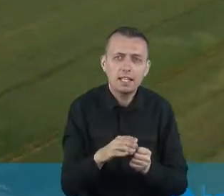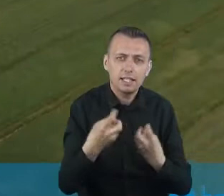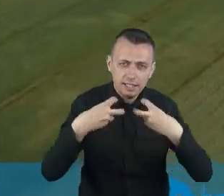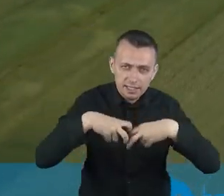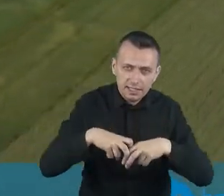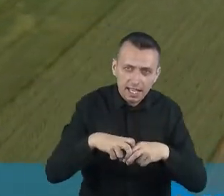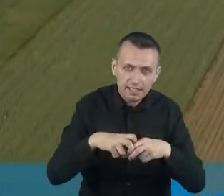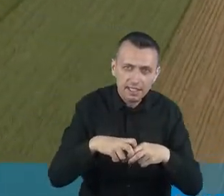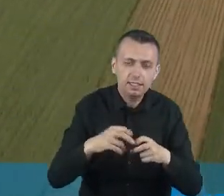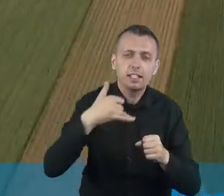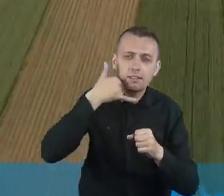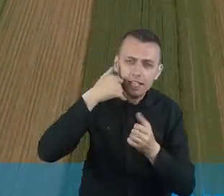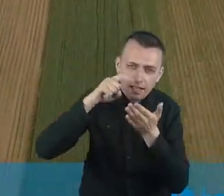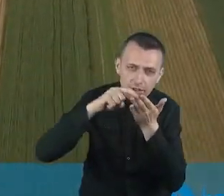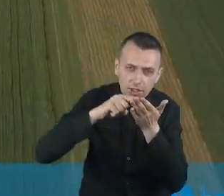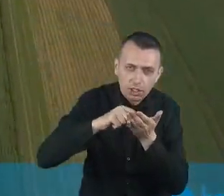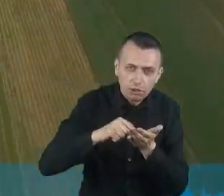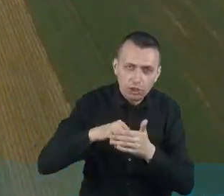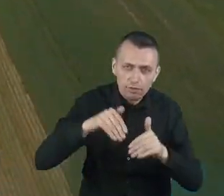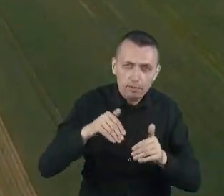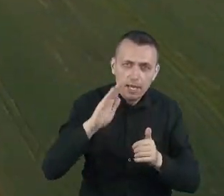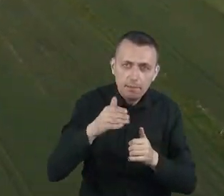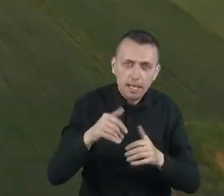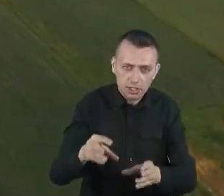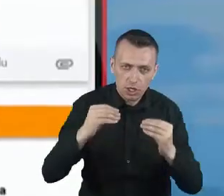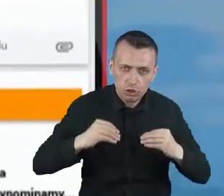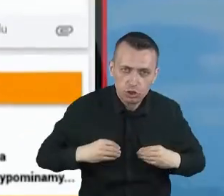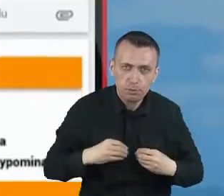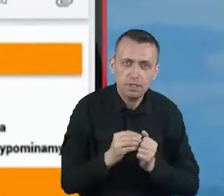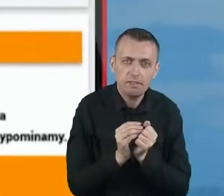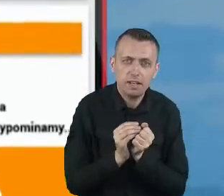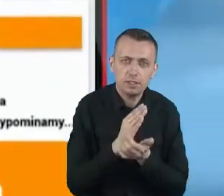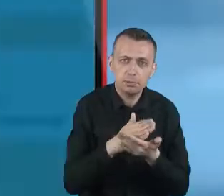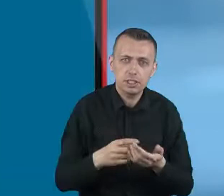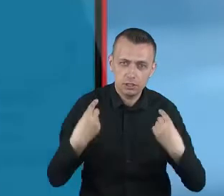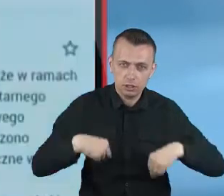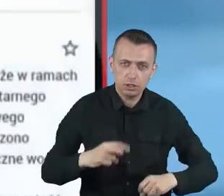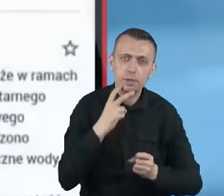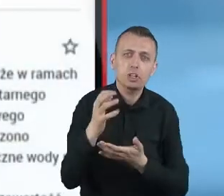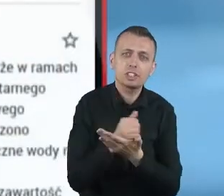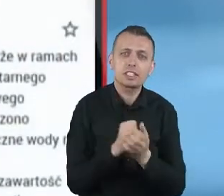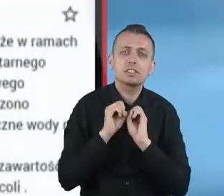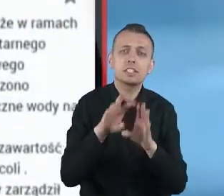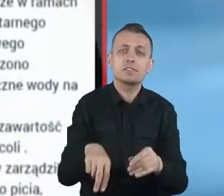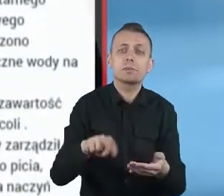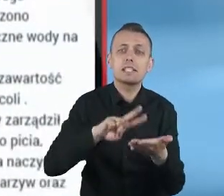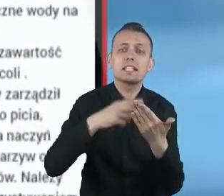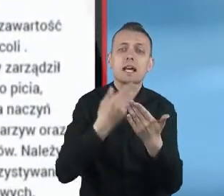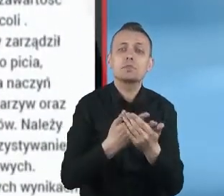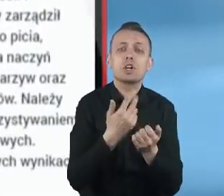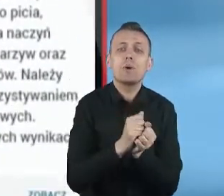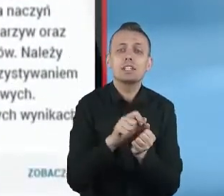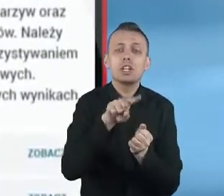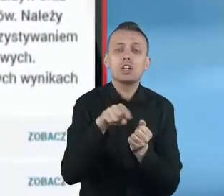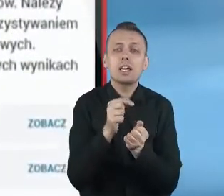bieżąco informowani o różnego rodzaju utrudnieniach i zagrożeniach. Aplikacja ta pozwala na otrzymywanie przez użytkownika informacji na temat braku